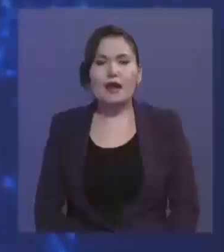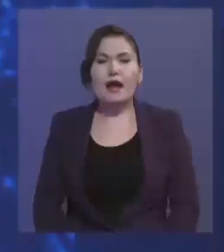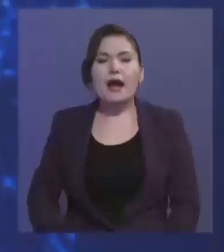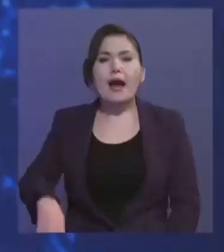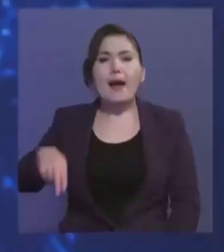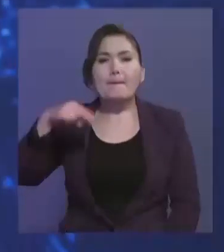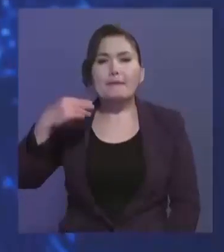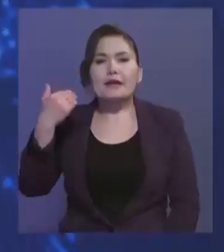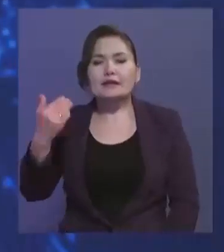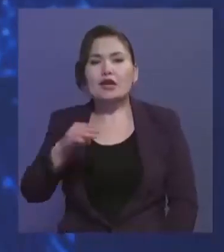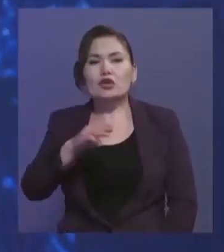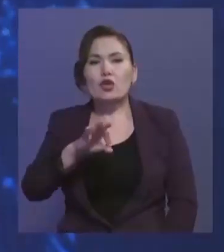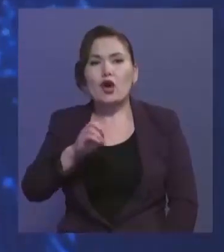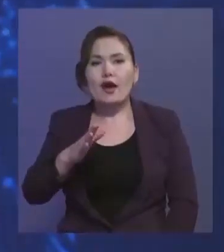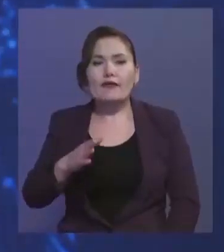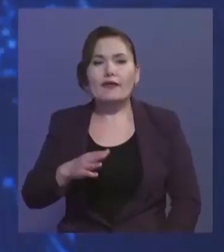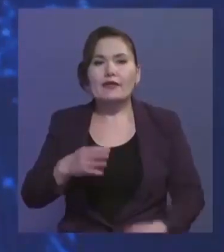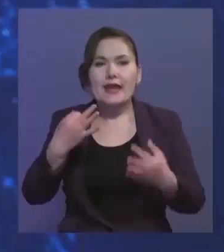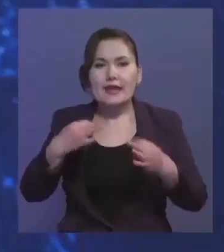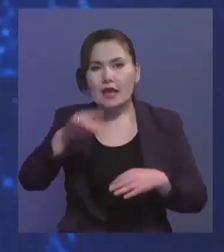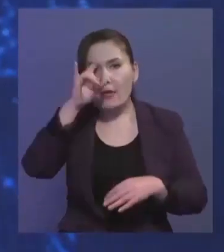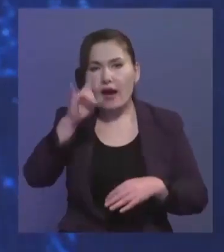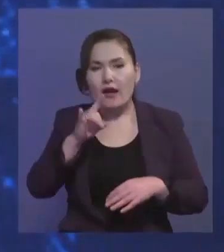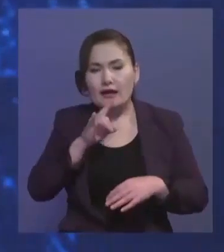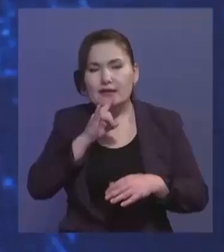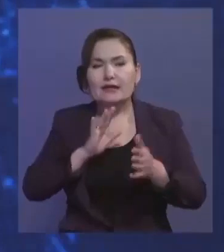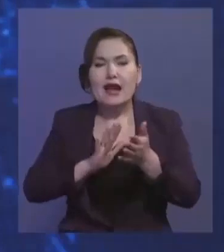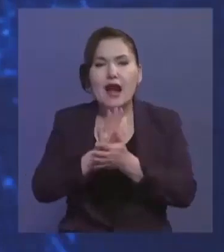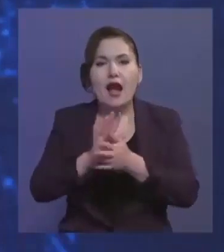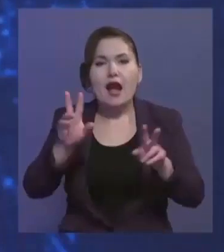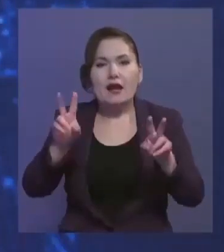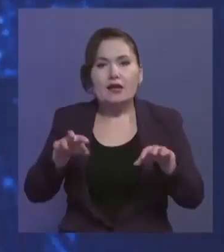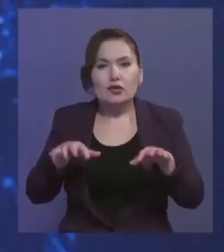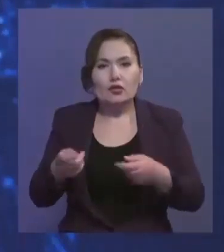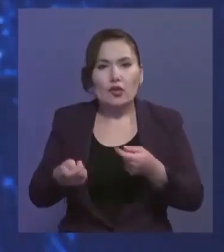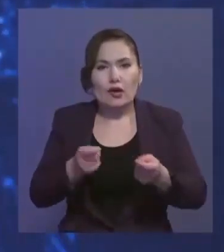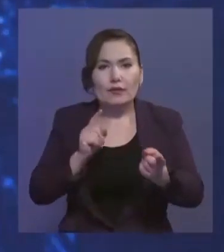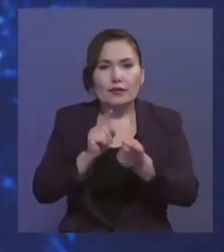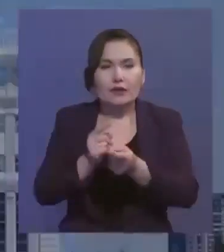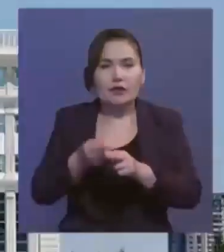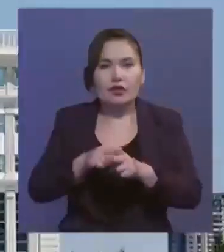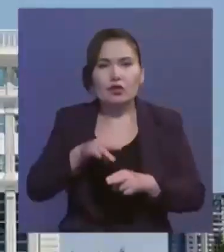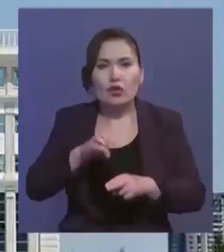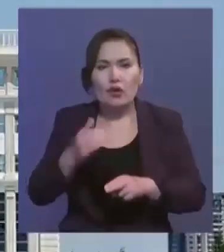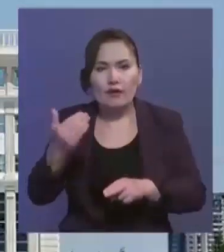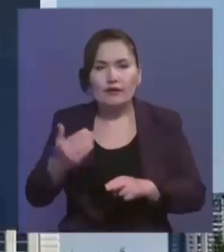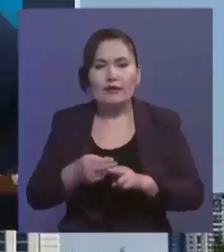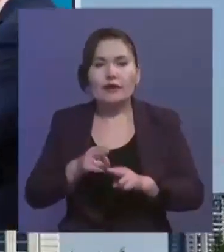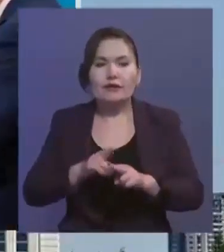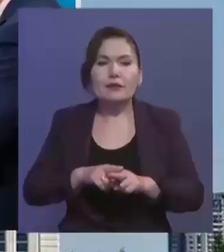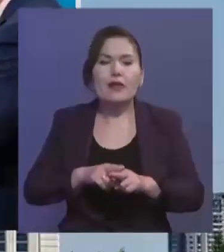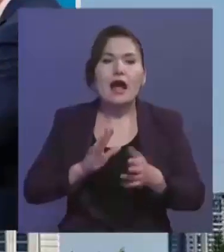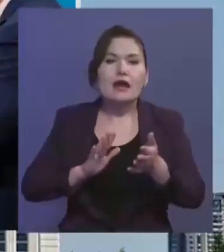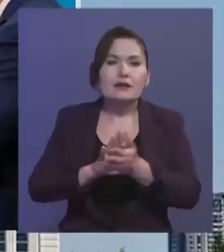Сондай ақ президент Егемен Қазақстан газетінің басқарма төрағасын қабылдады. Кездесуде Қасым Жомарт Тоқаев Дархан